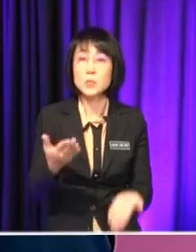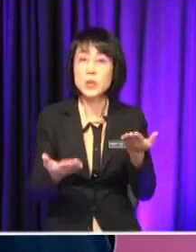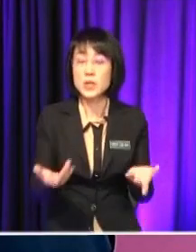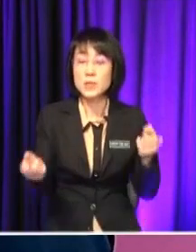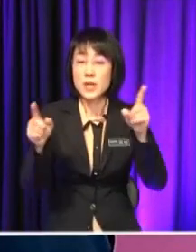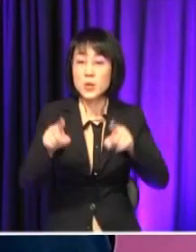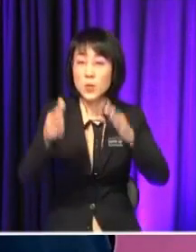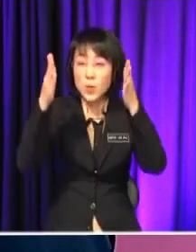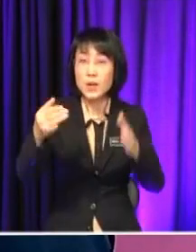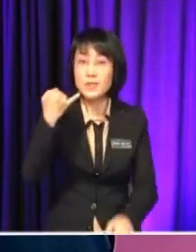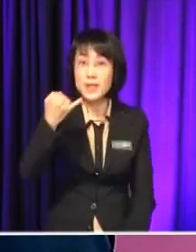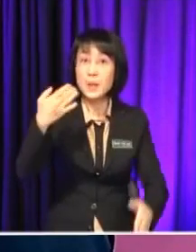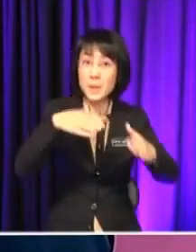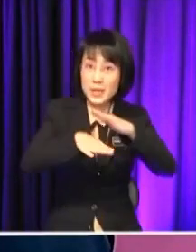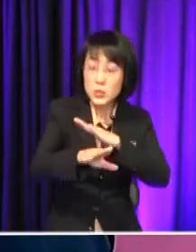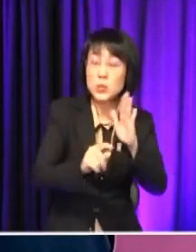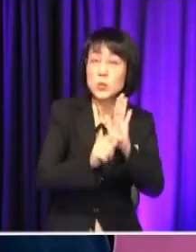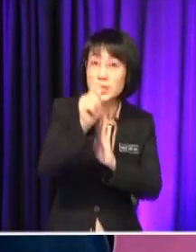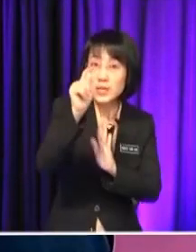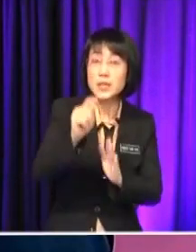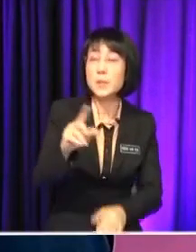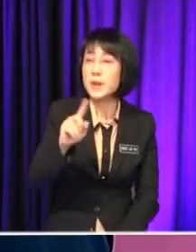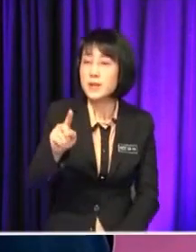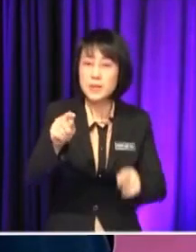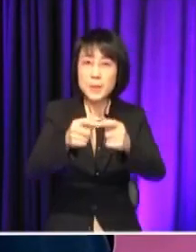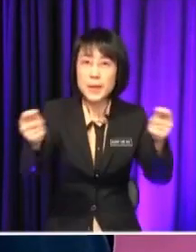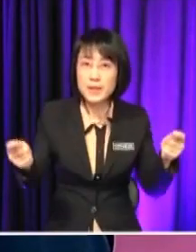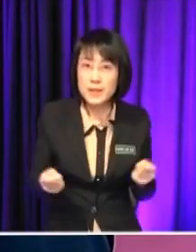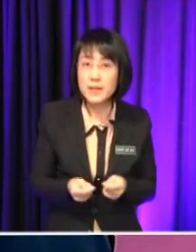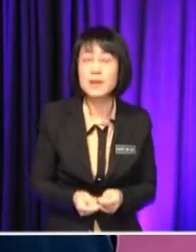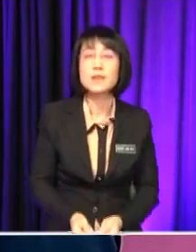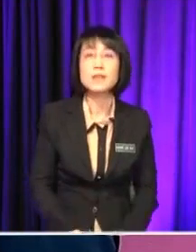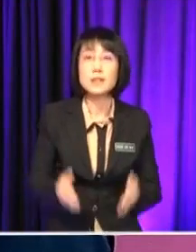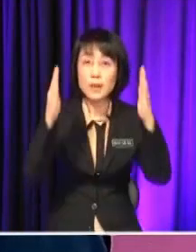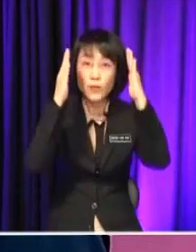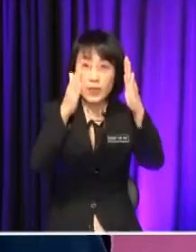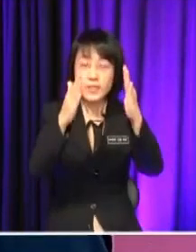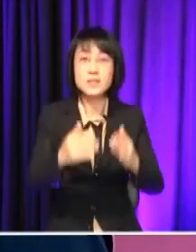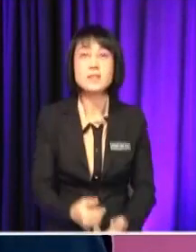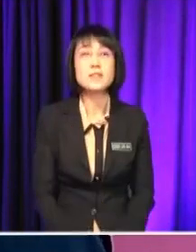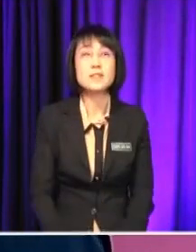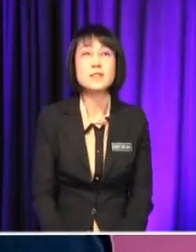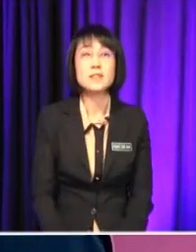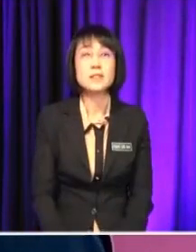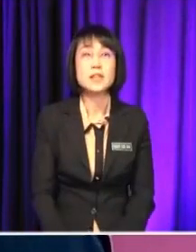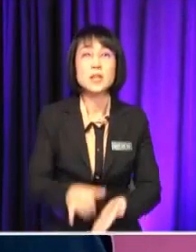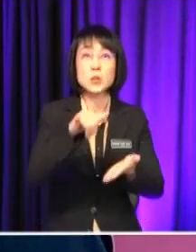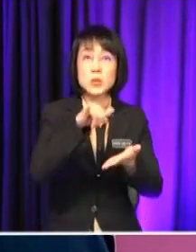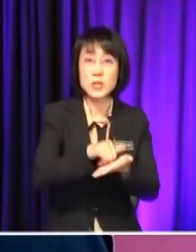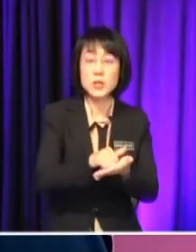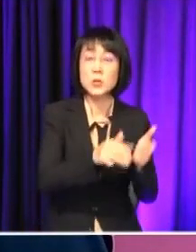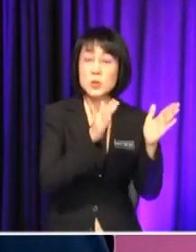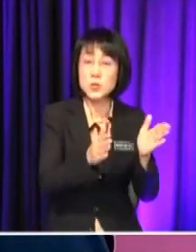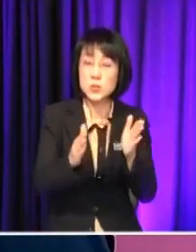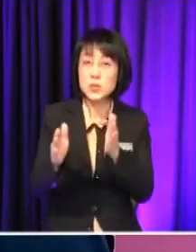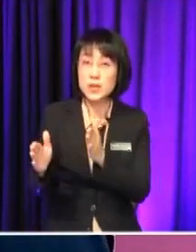tinggi di situ yang kita perlu fokuskan Oke jadi itu saja yang untuk susunan yang saya boleh